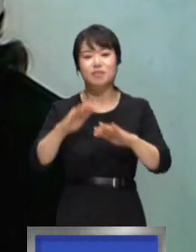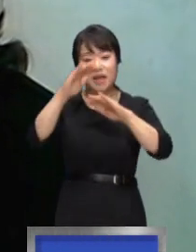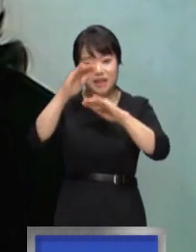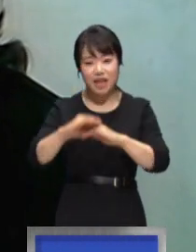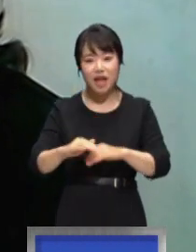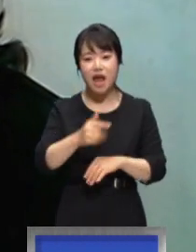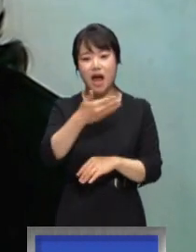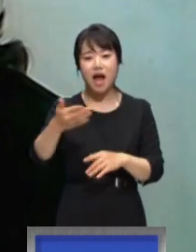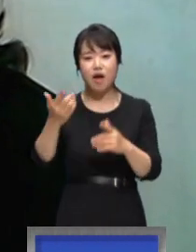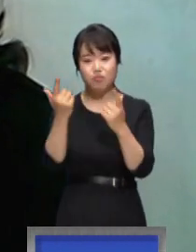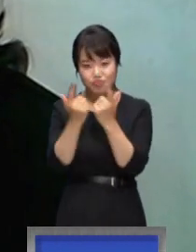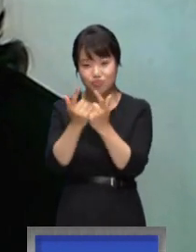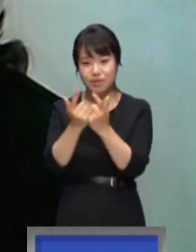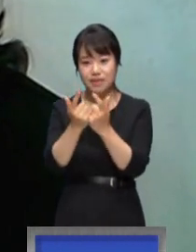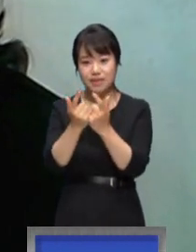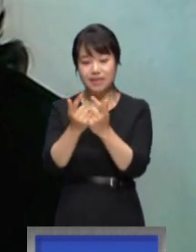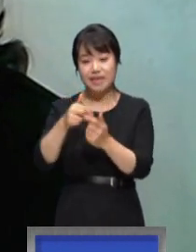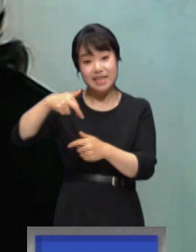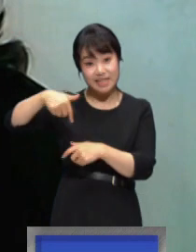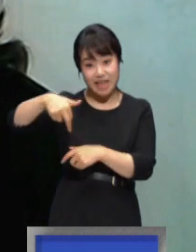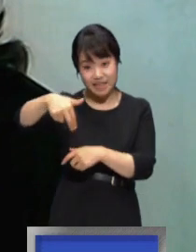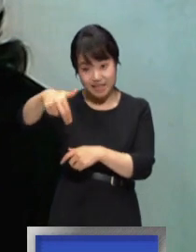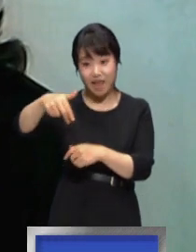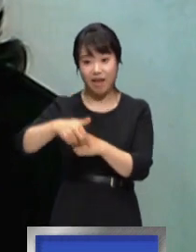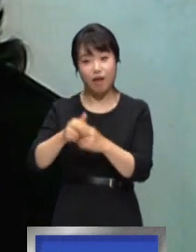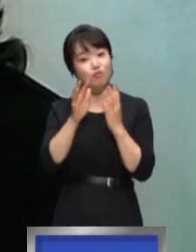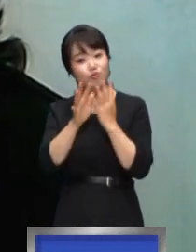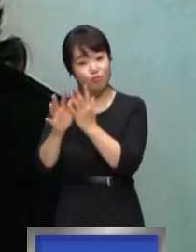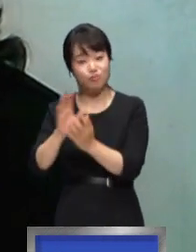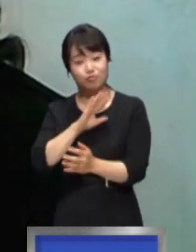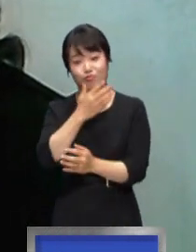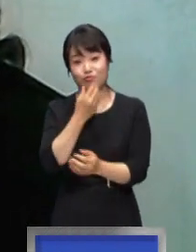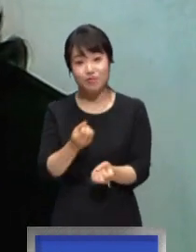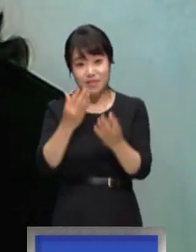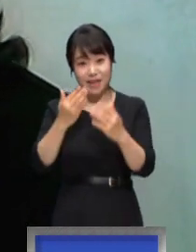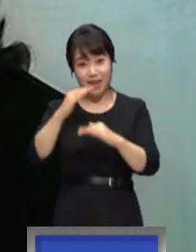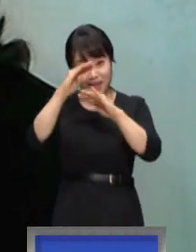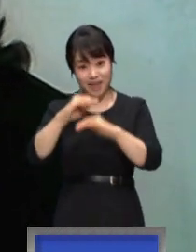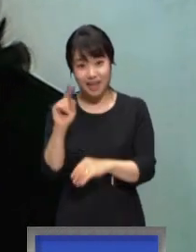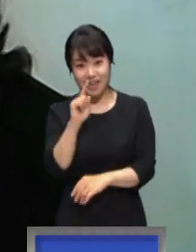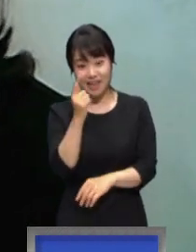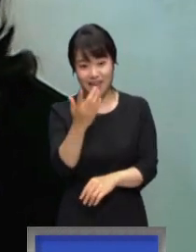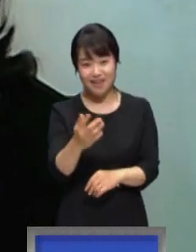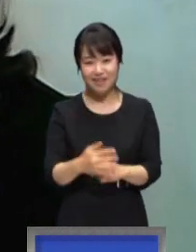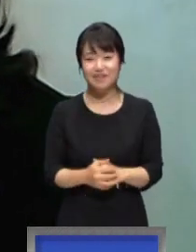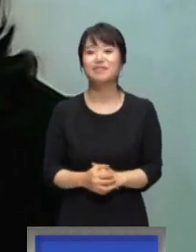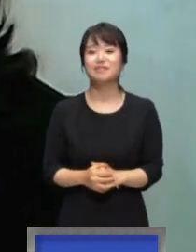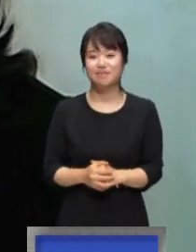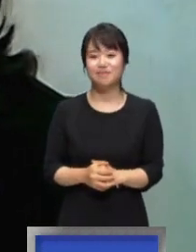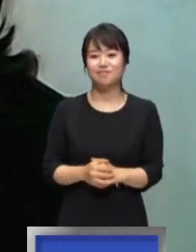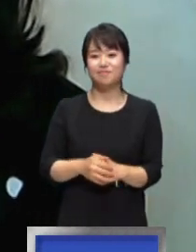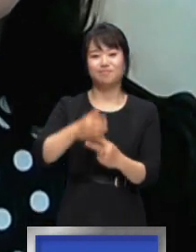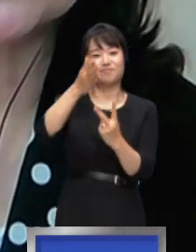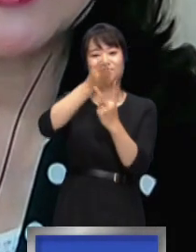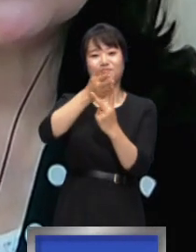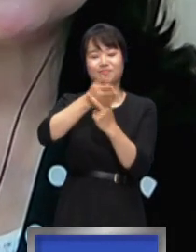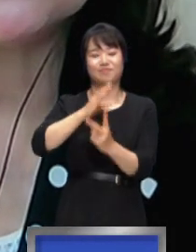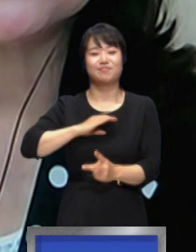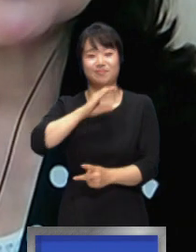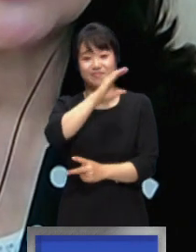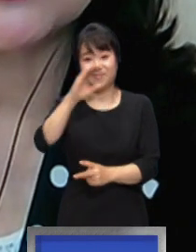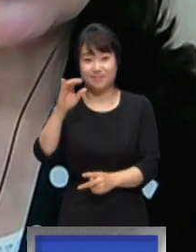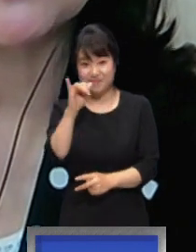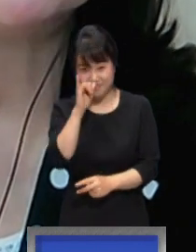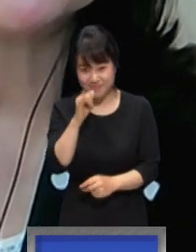선보인 강북 산책 천변 소풍 축제는 어떤 행사입니까? 네, 크게 두 개의 주제로